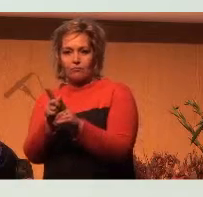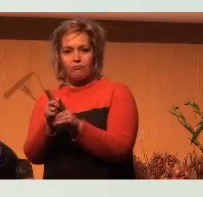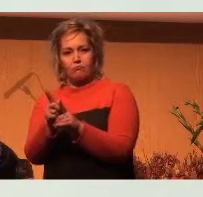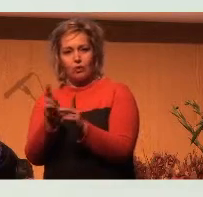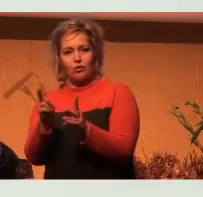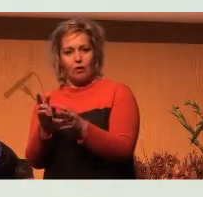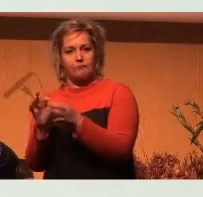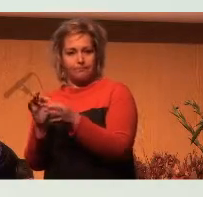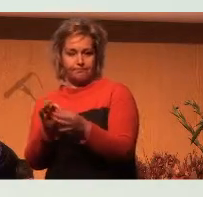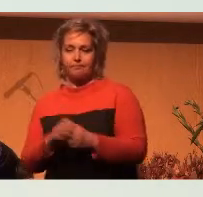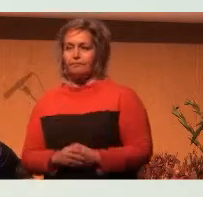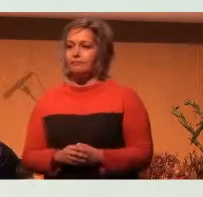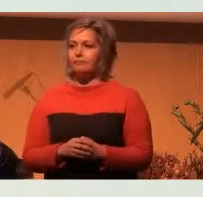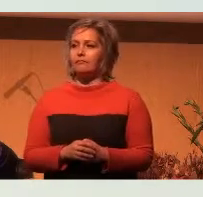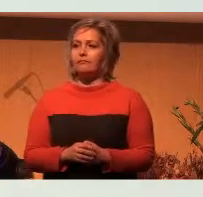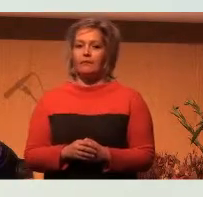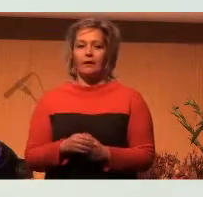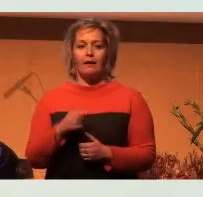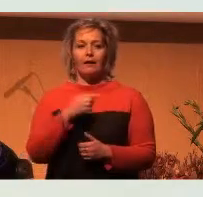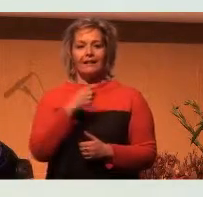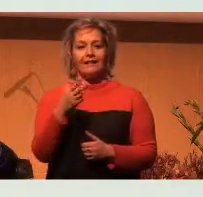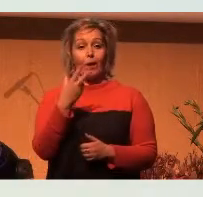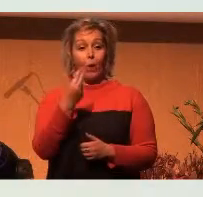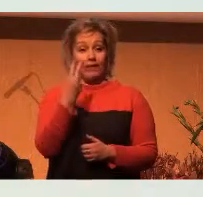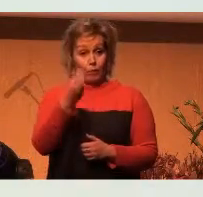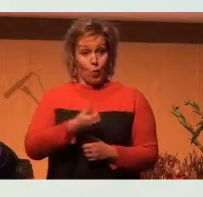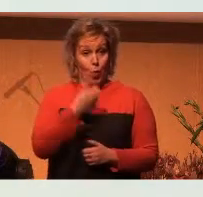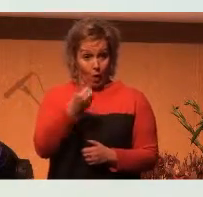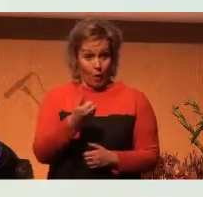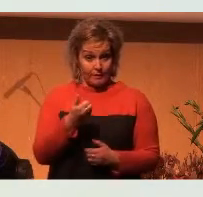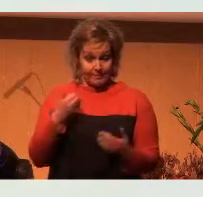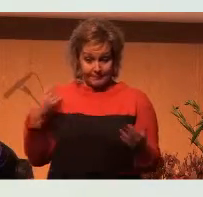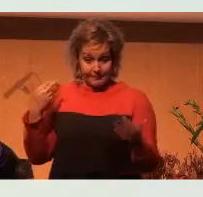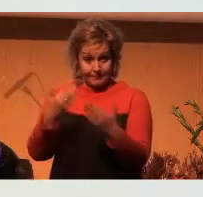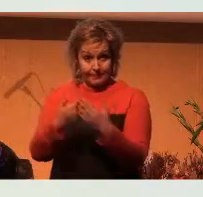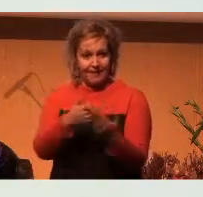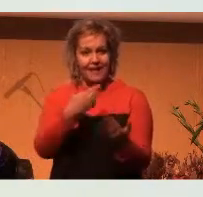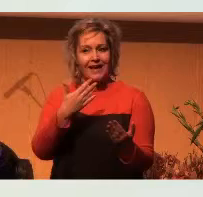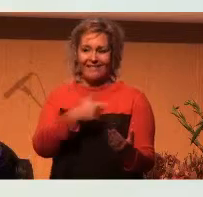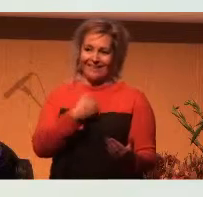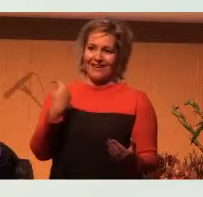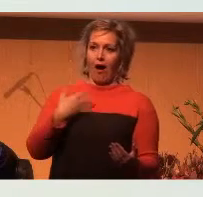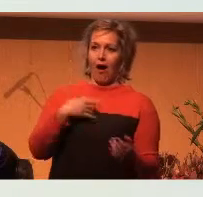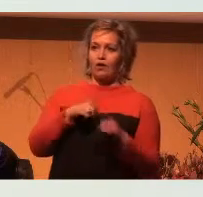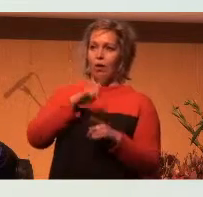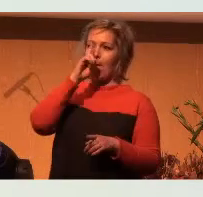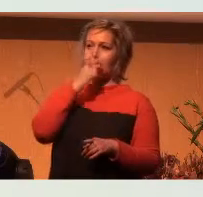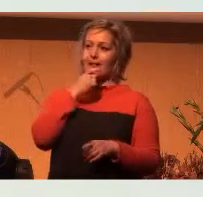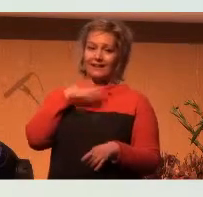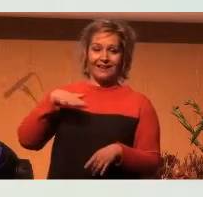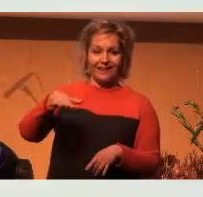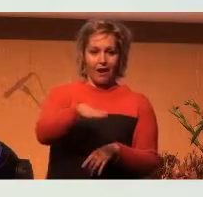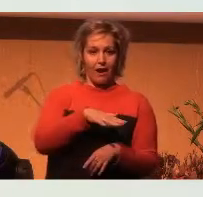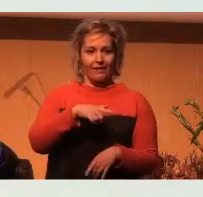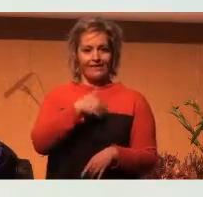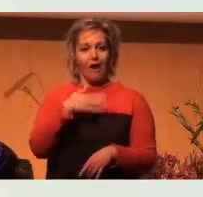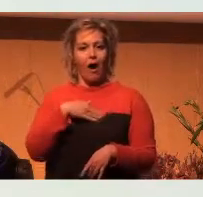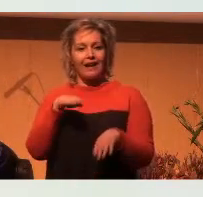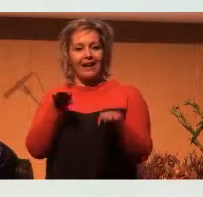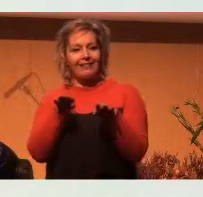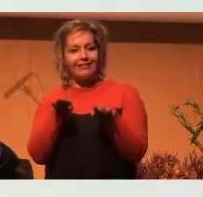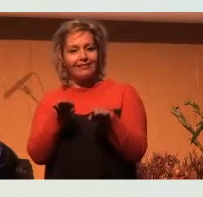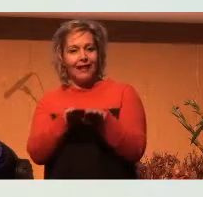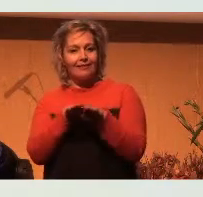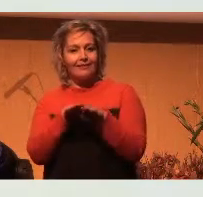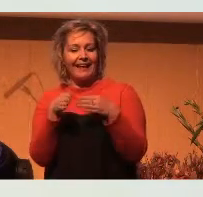en. I disse 82 årene så har vi som mennesker i landet, vi har en tett og